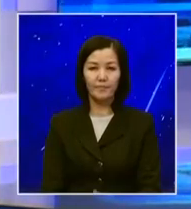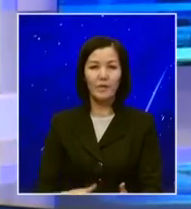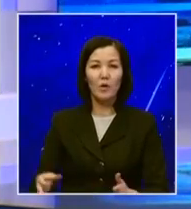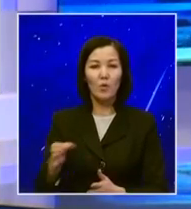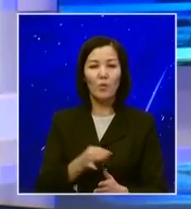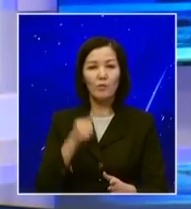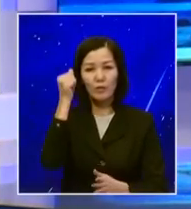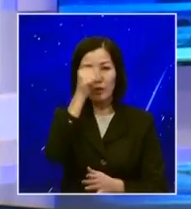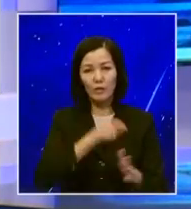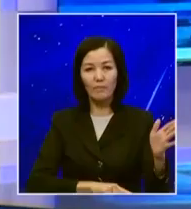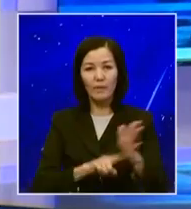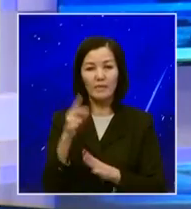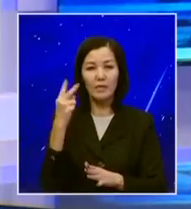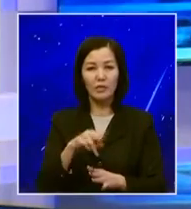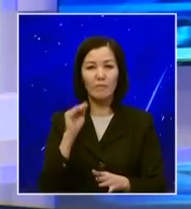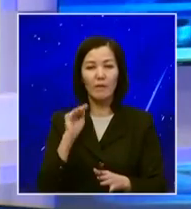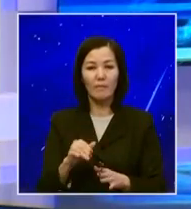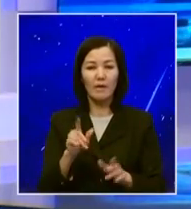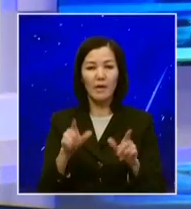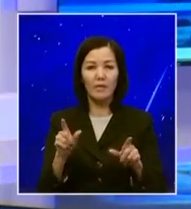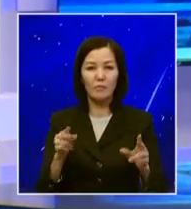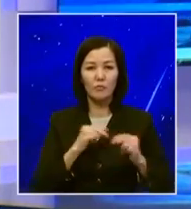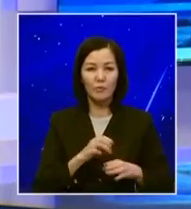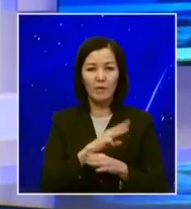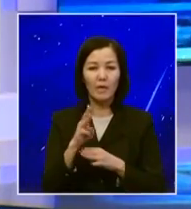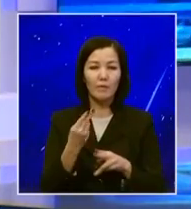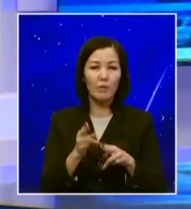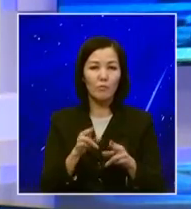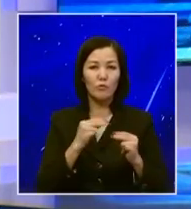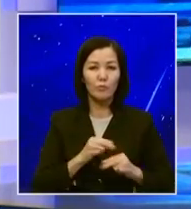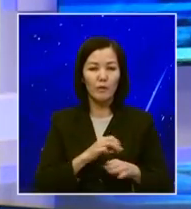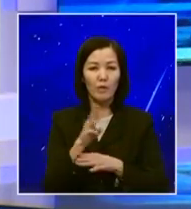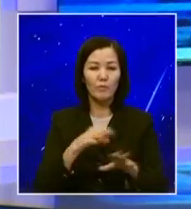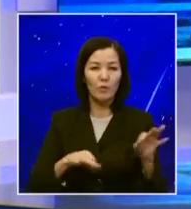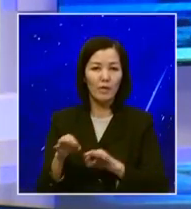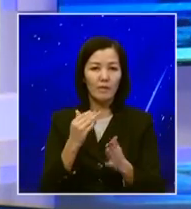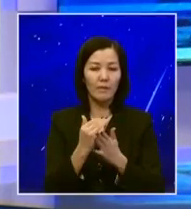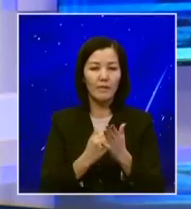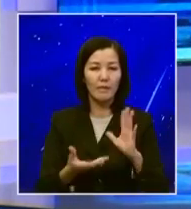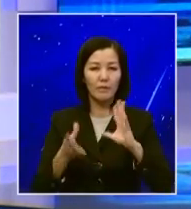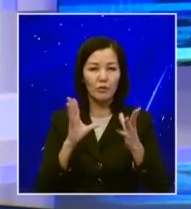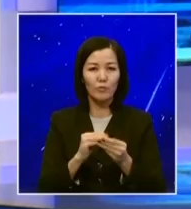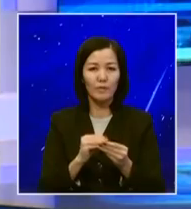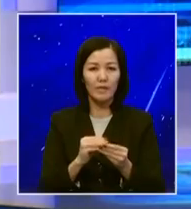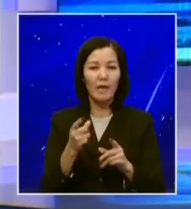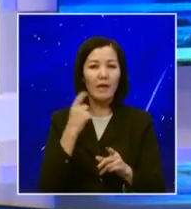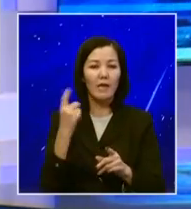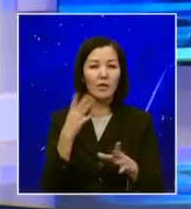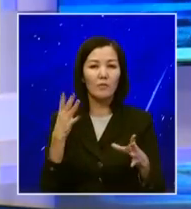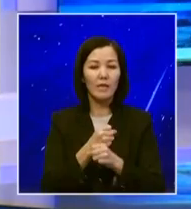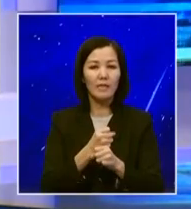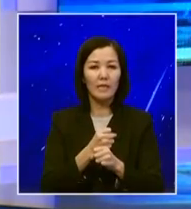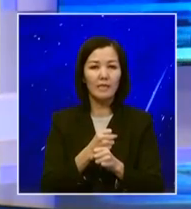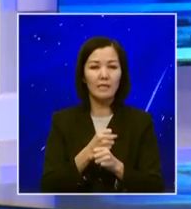Облыста жыл басынан бері 20 мыңнан астам адам жұмыспен қамтылған. Бұл жұмыспен қамту жол картасы бағдарламасының жемісі. Өз кезегінде